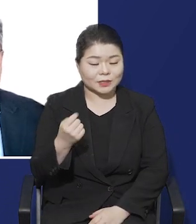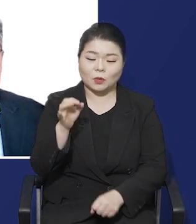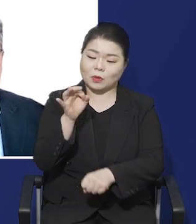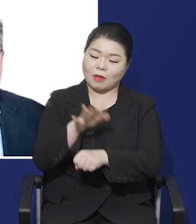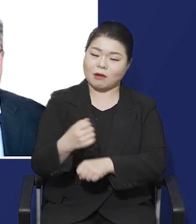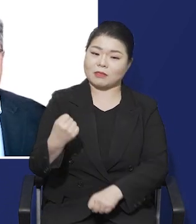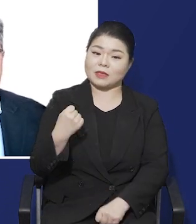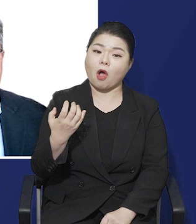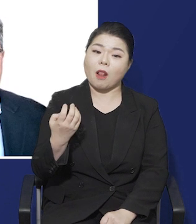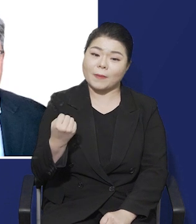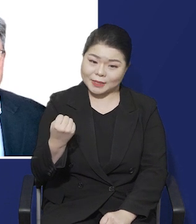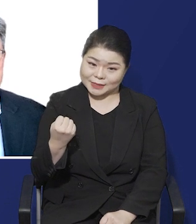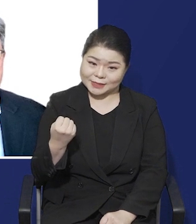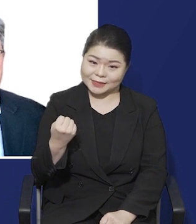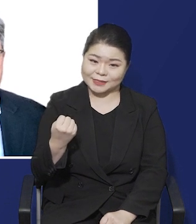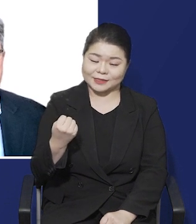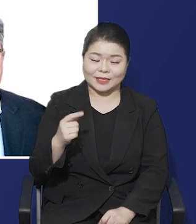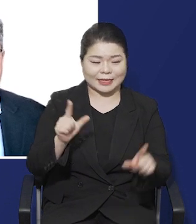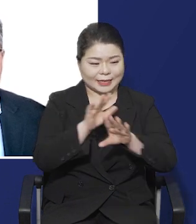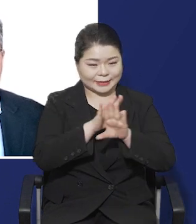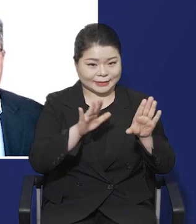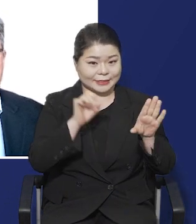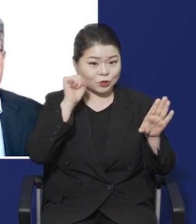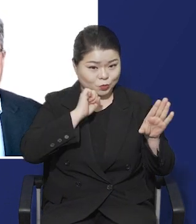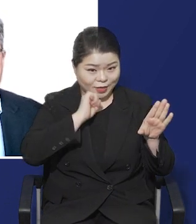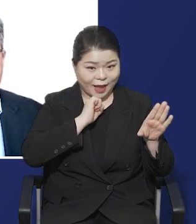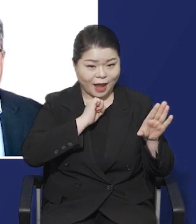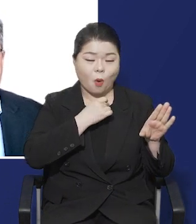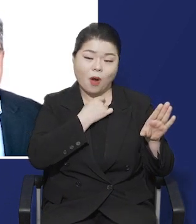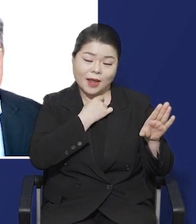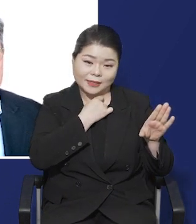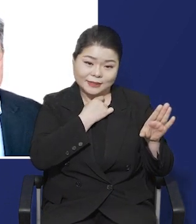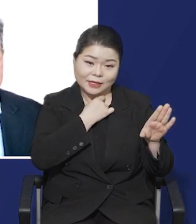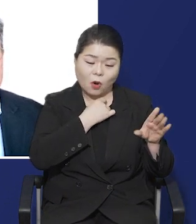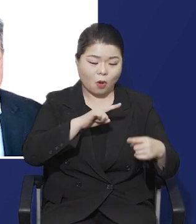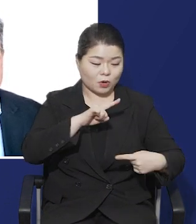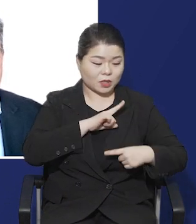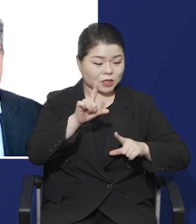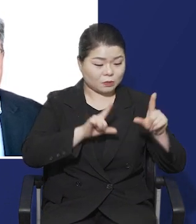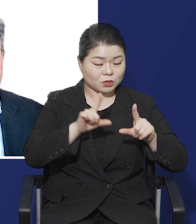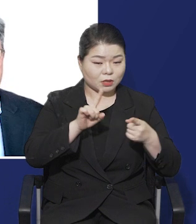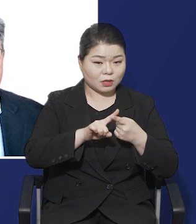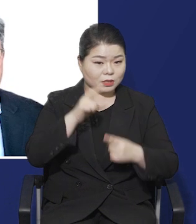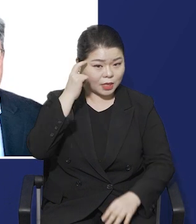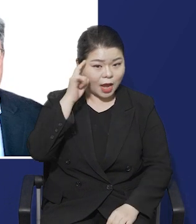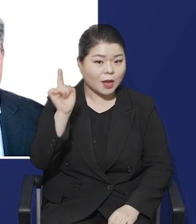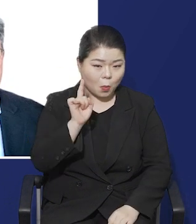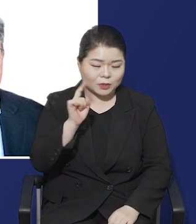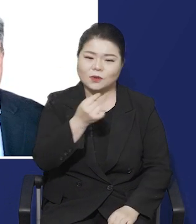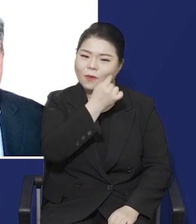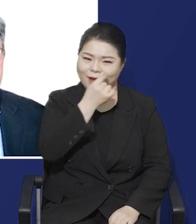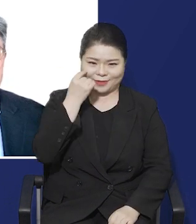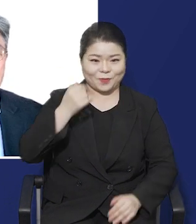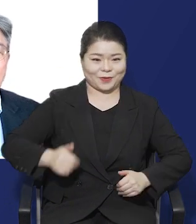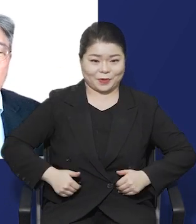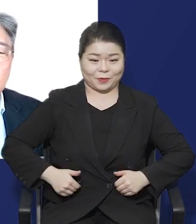얼마나 되는지 기호와 취향 그리고 브랜드의 이미지를 어떻게 보고 있는지 등을 고려를 해야 됩니다.